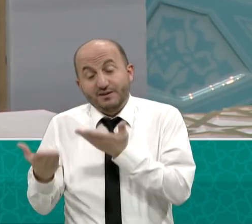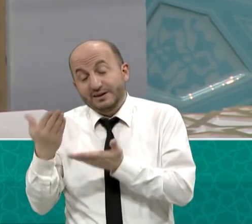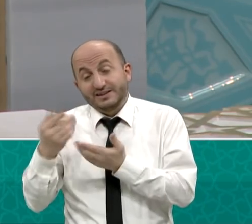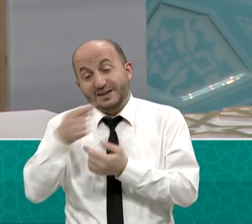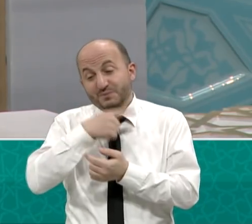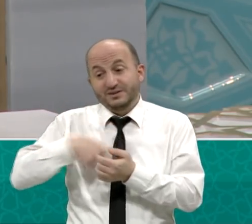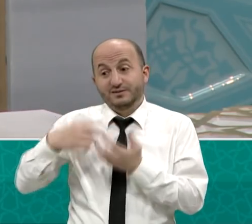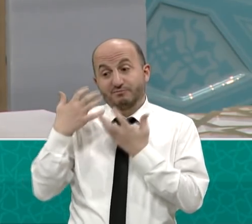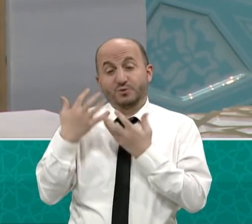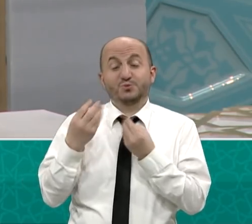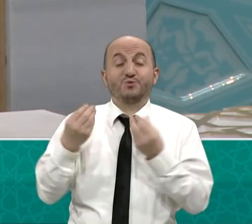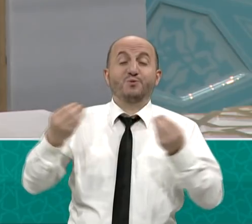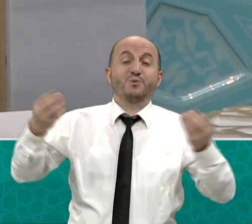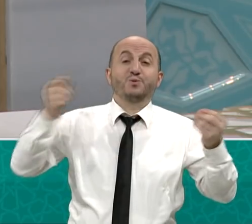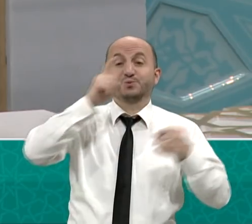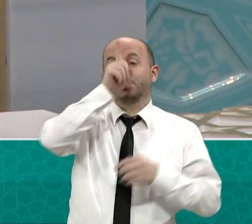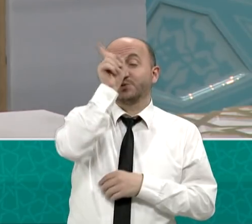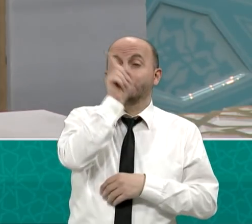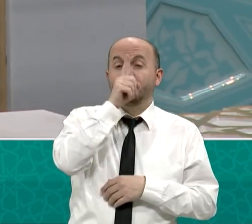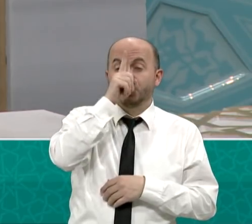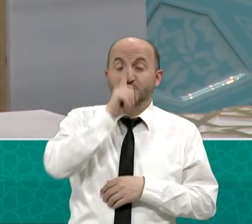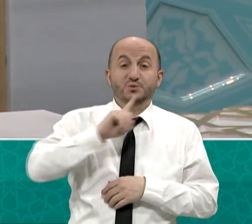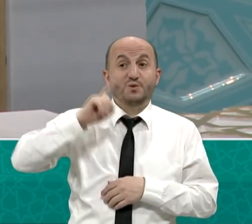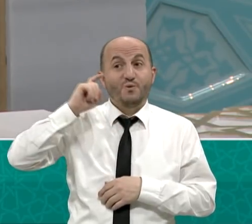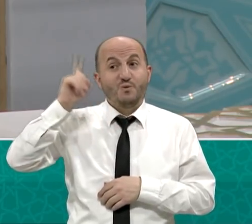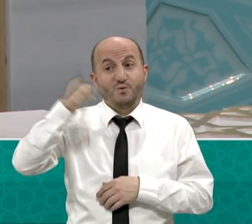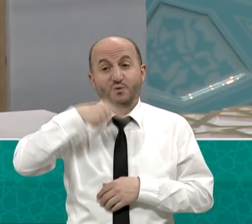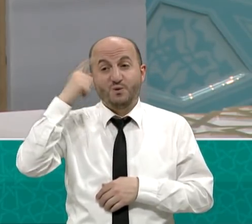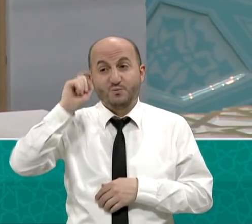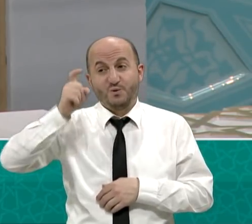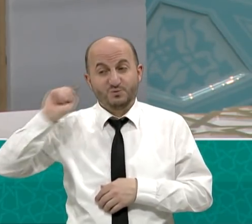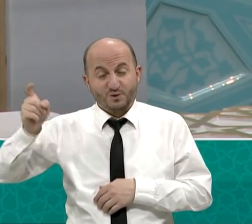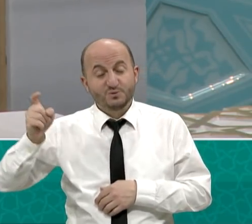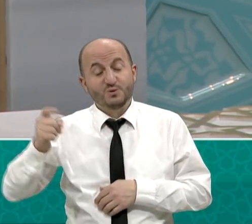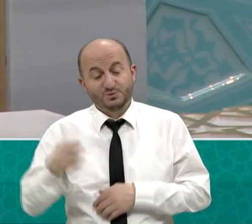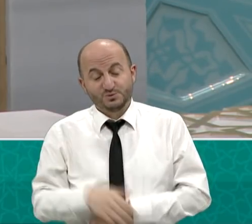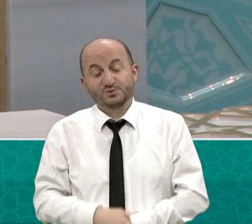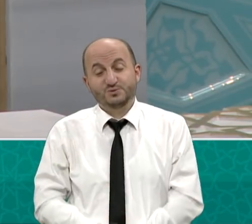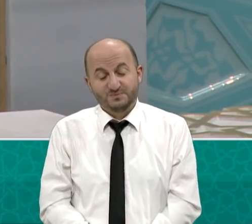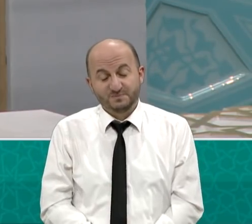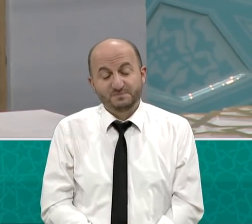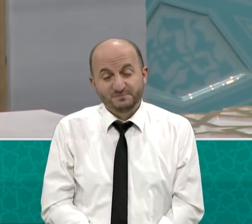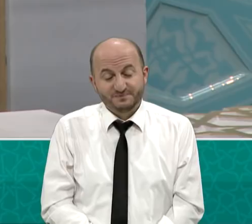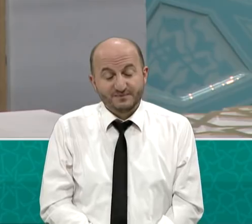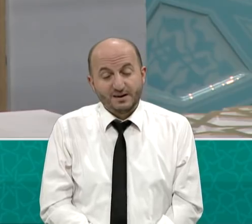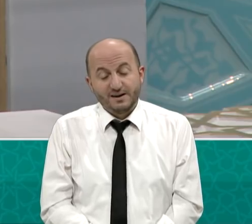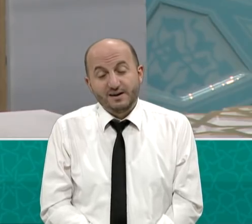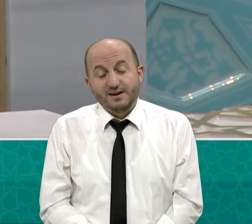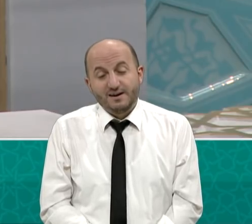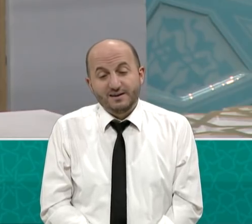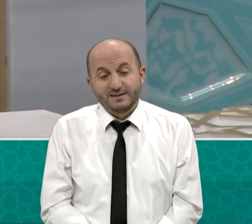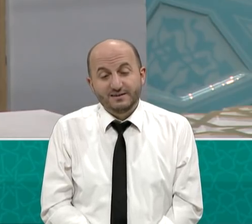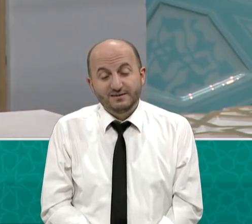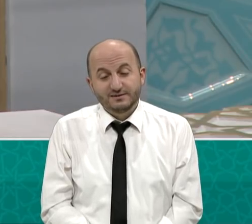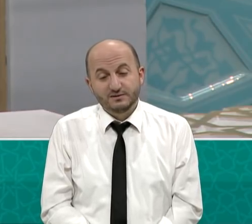bize merhametiyle muamele edeceğini göstermesi açısından çok manidardır. Onun için denmiştir ki